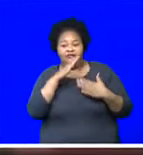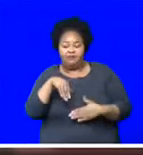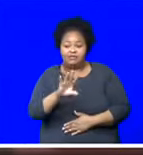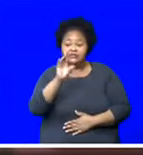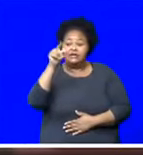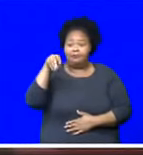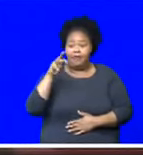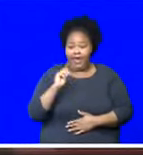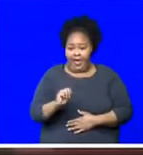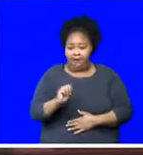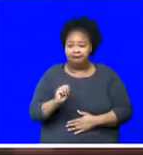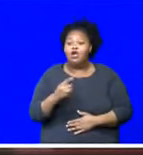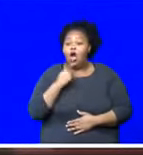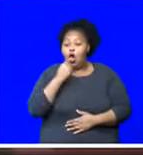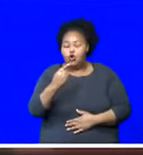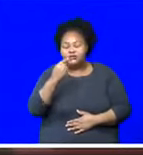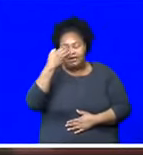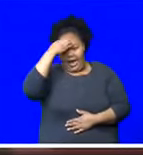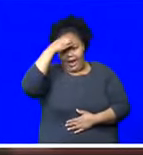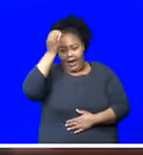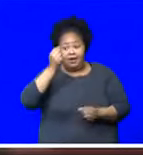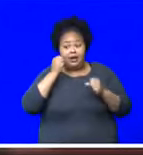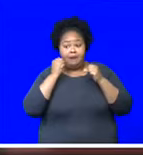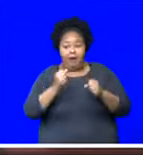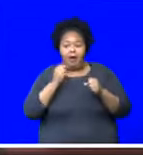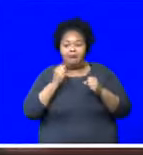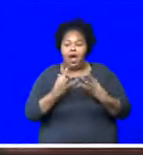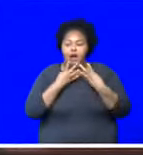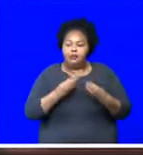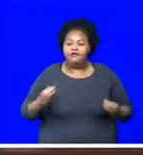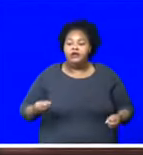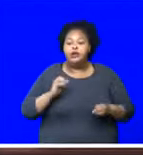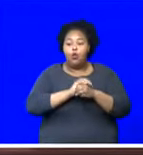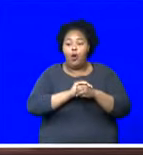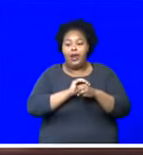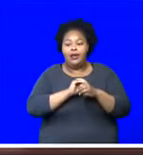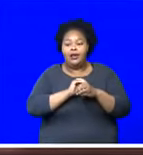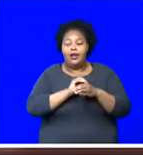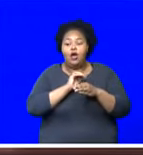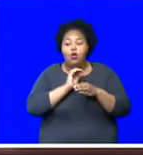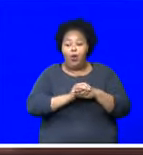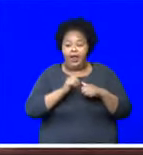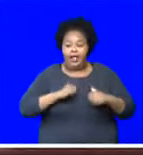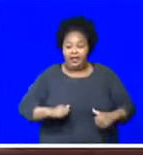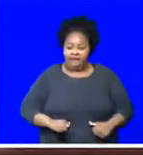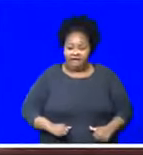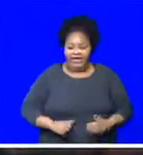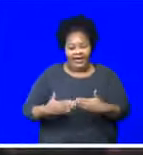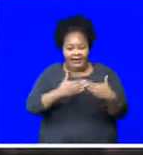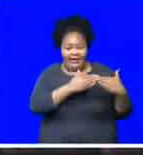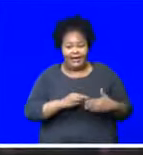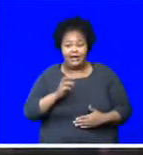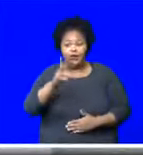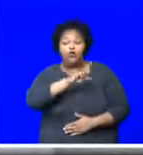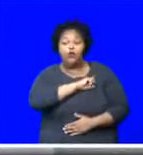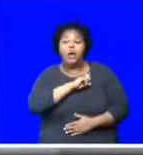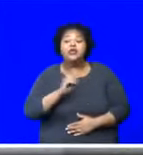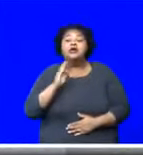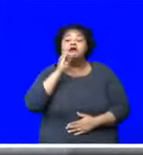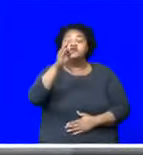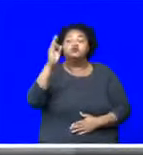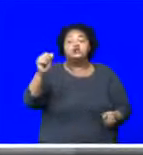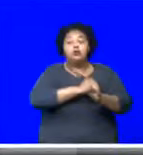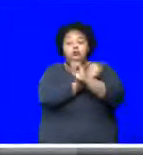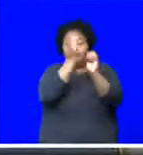selinikete isiqiniseko sokuthi uhulumende utibophelele ngalokuphelele ekunakeni tindzaba tebantwana kude babe nelikusasa lelichakazile.